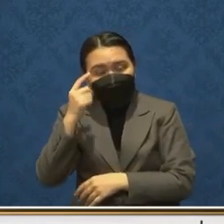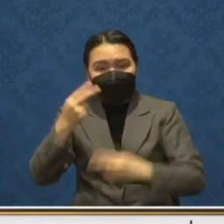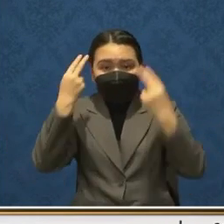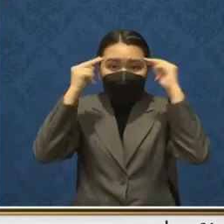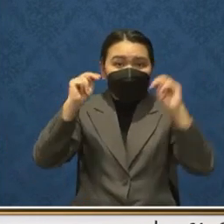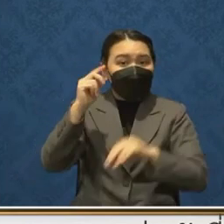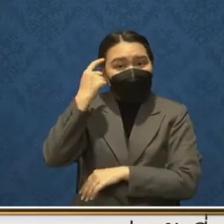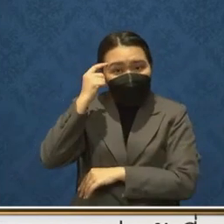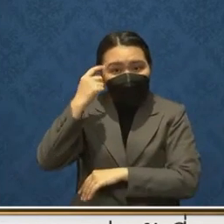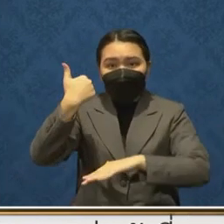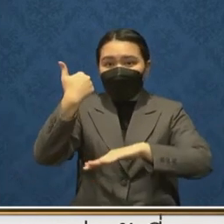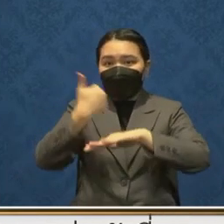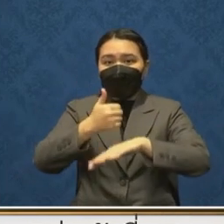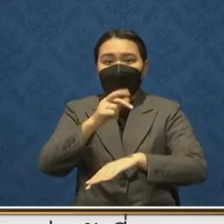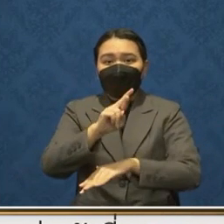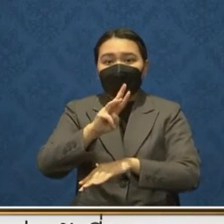กษณ land